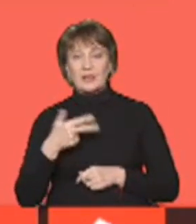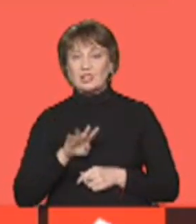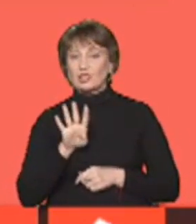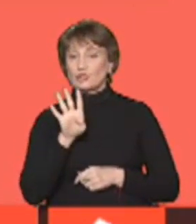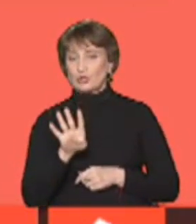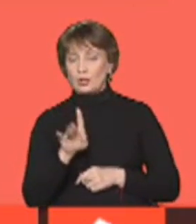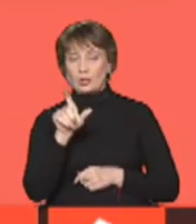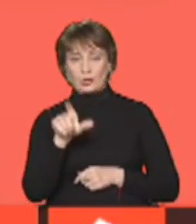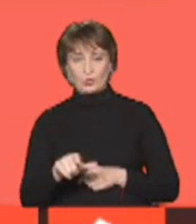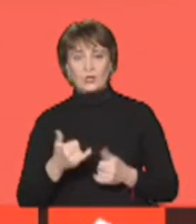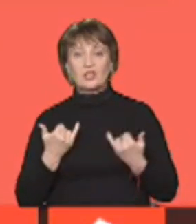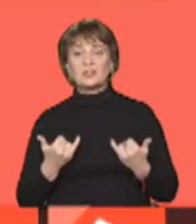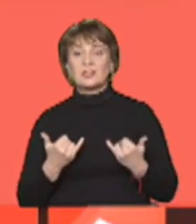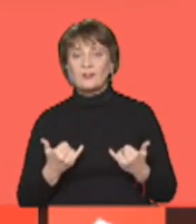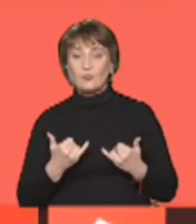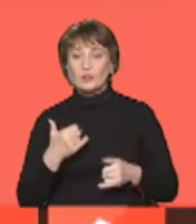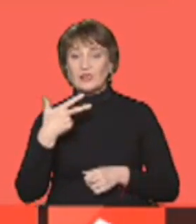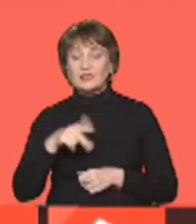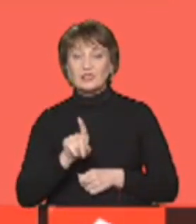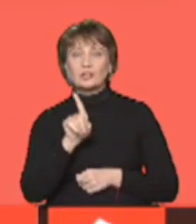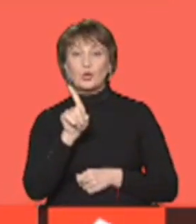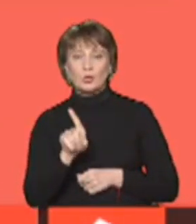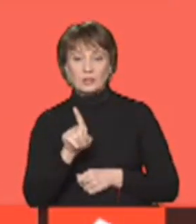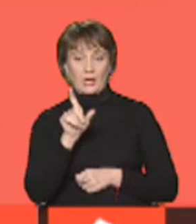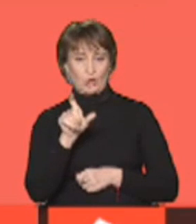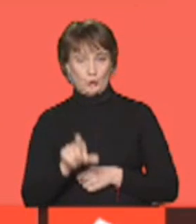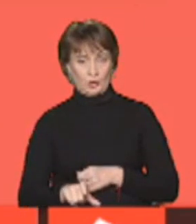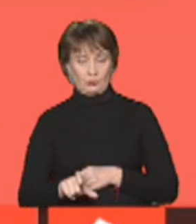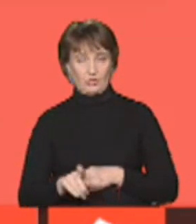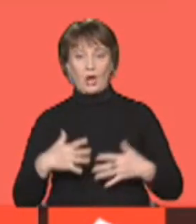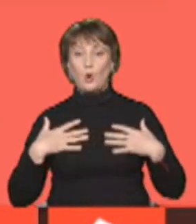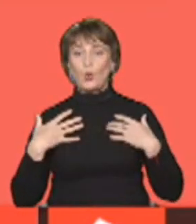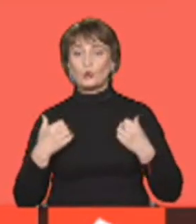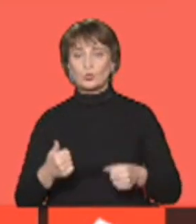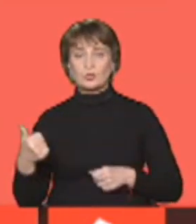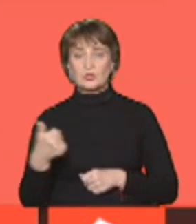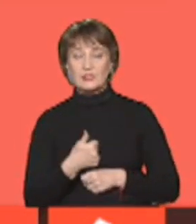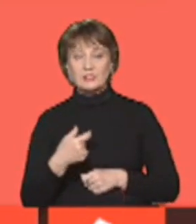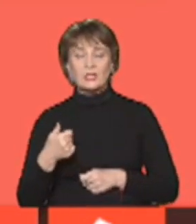34 людини. Сьогодні 31 людина. Одужали за тиждень